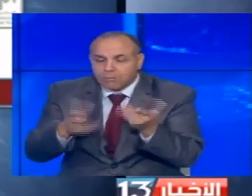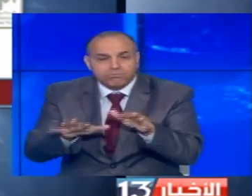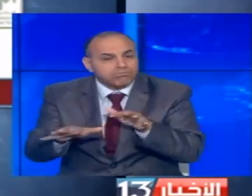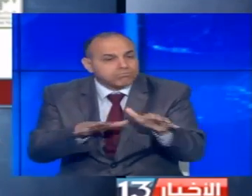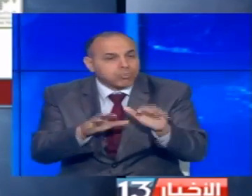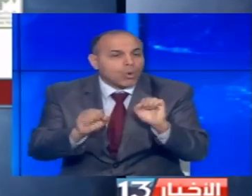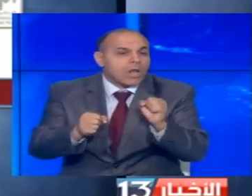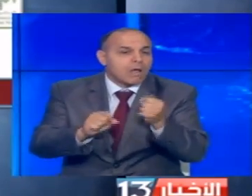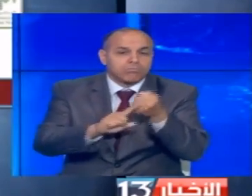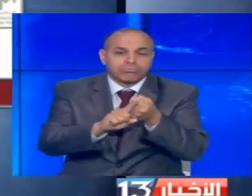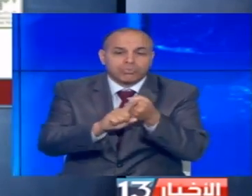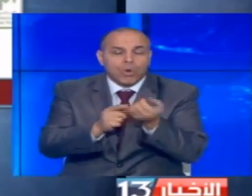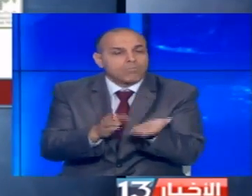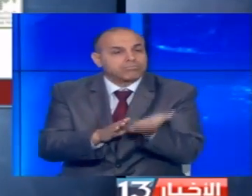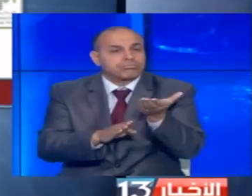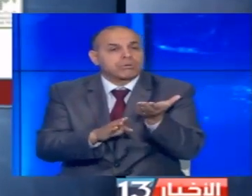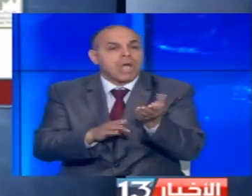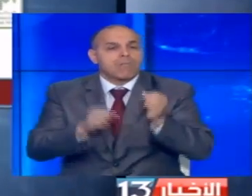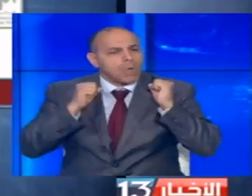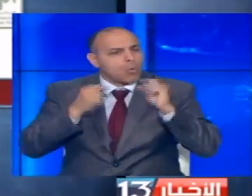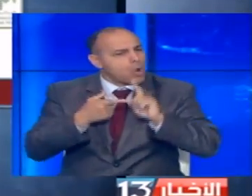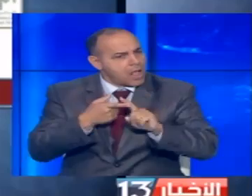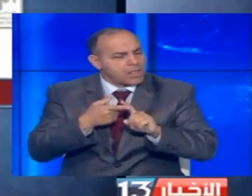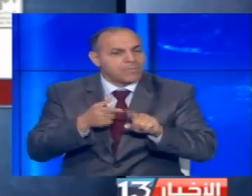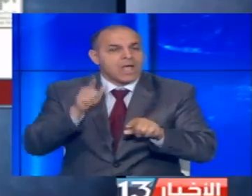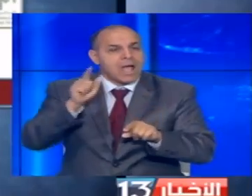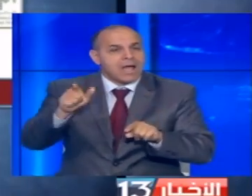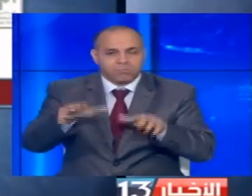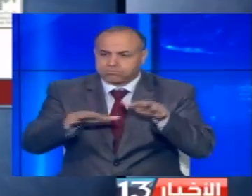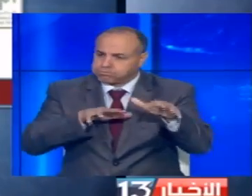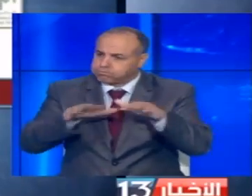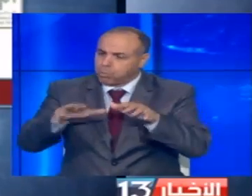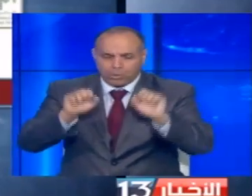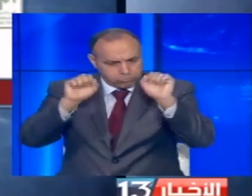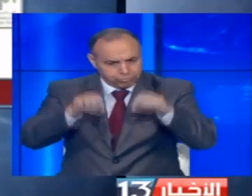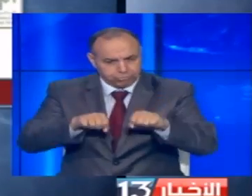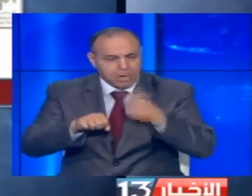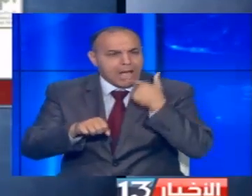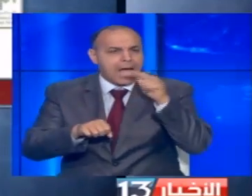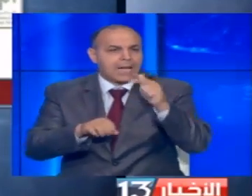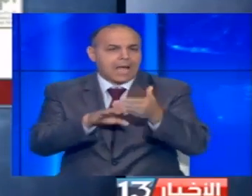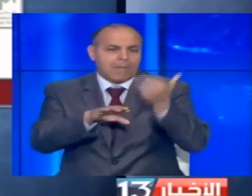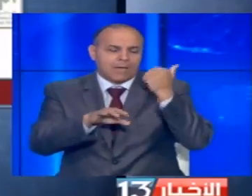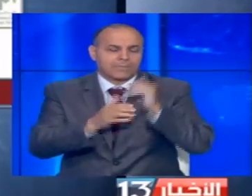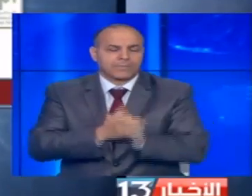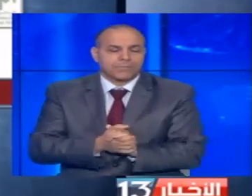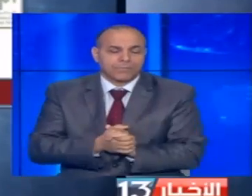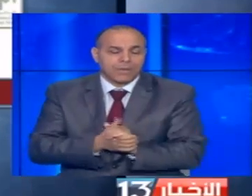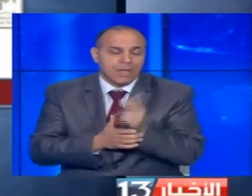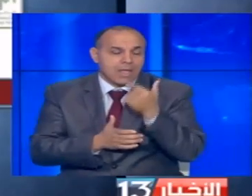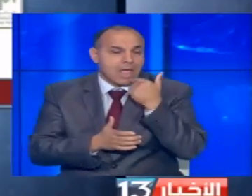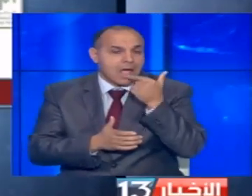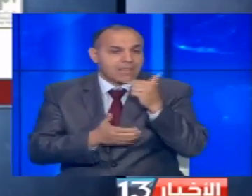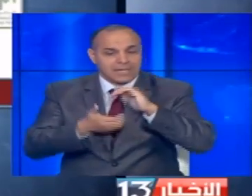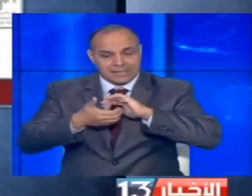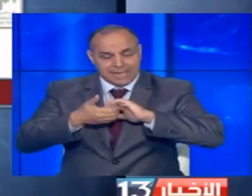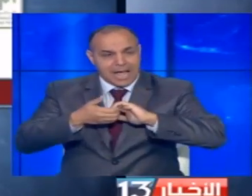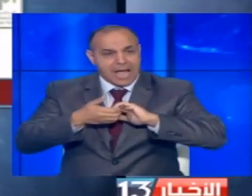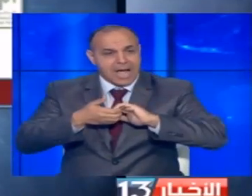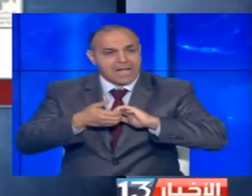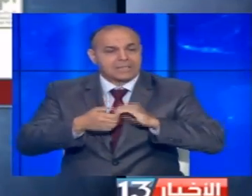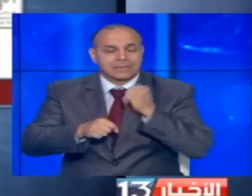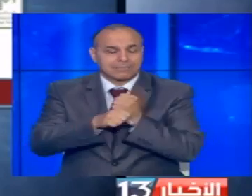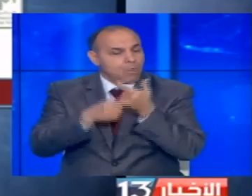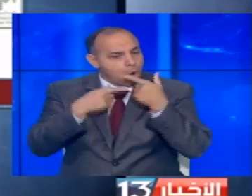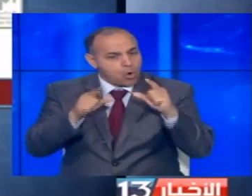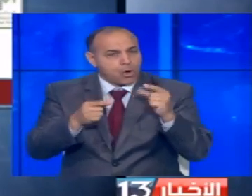الاشكال النضالي والتصعيد الملائمه بما في ذلك التحركات التي وقع الاعلان عنها سابقا ويضم الاتحاد التونسي للمهن